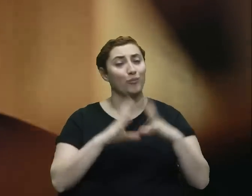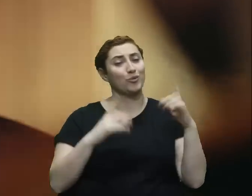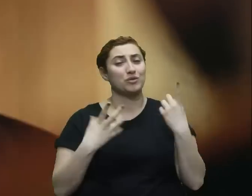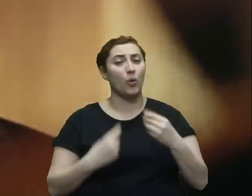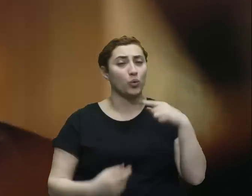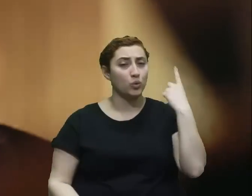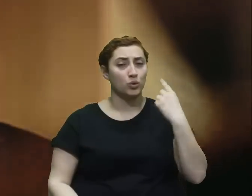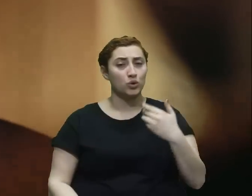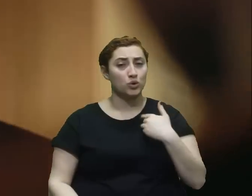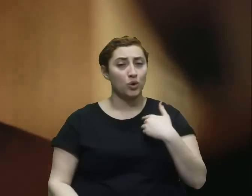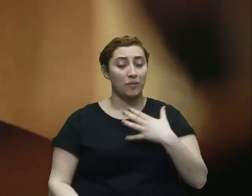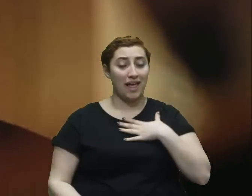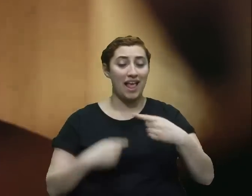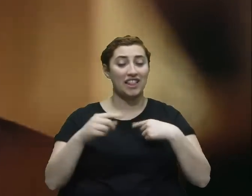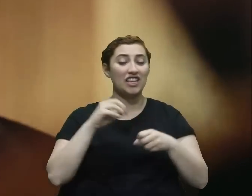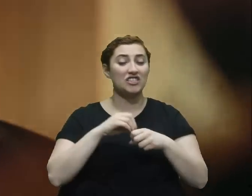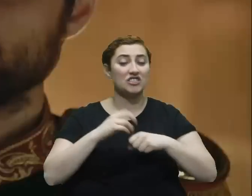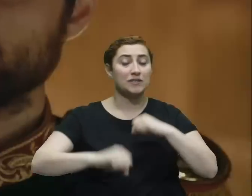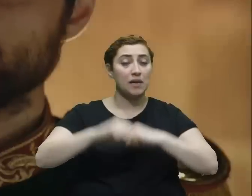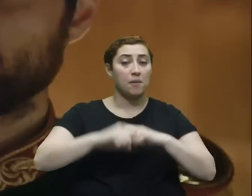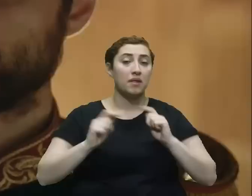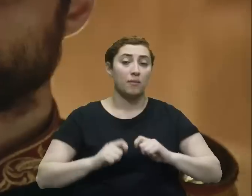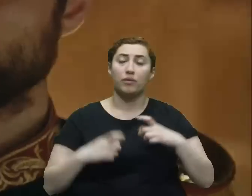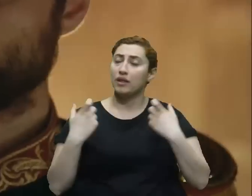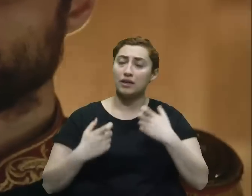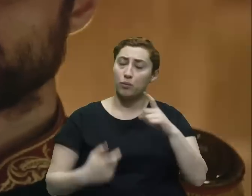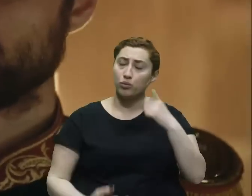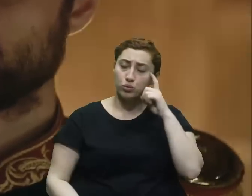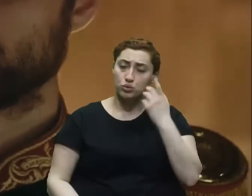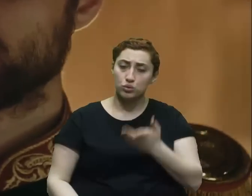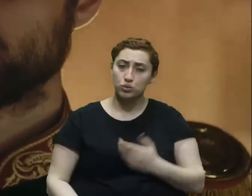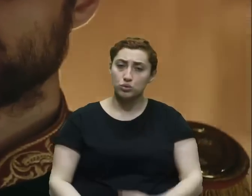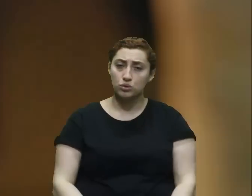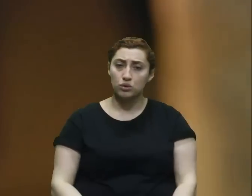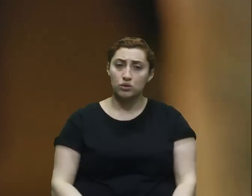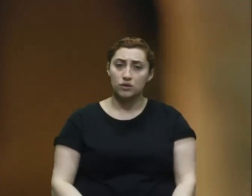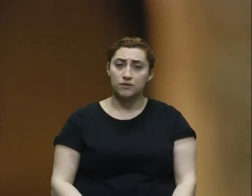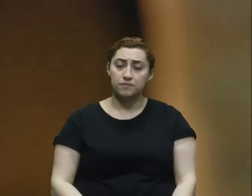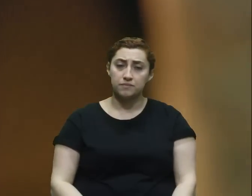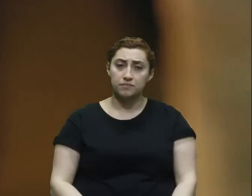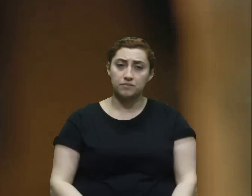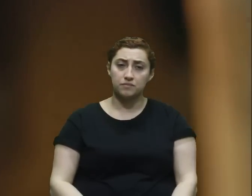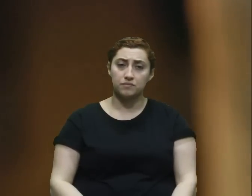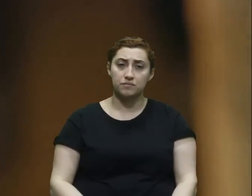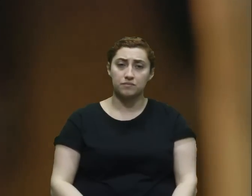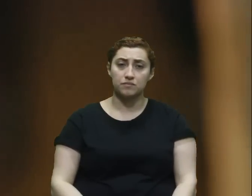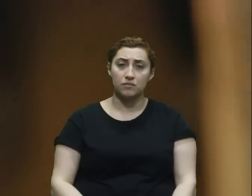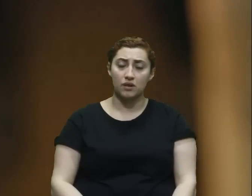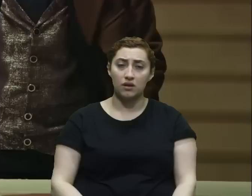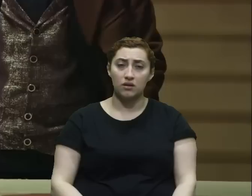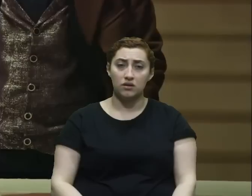düşünüyorum. Kendi aralarında çatışıyorlar. Nereden vardın bu kanaate? Yüce Meclis.